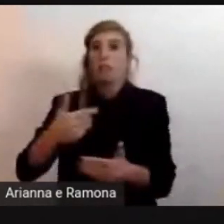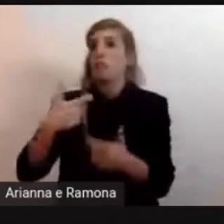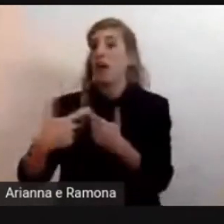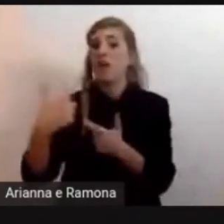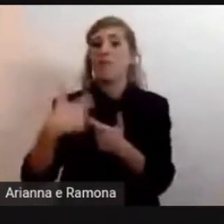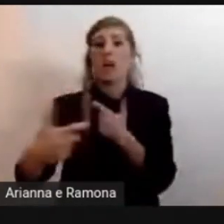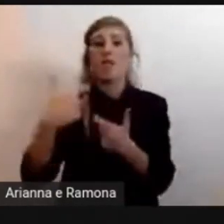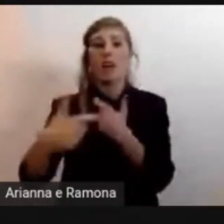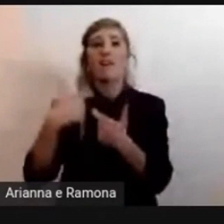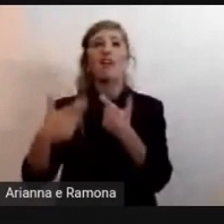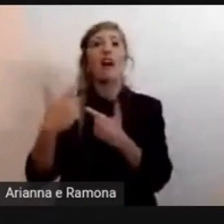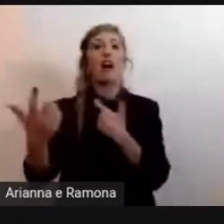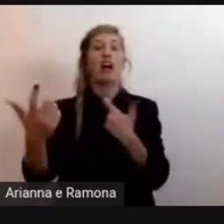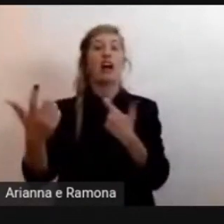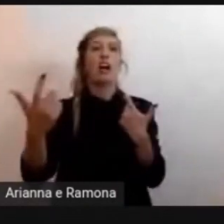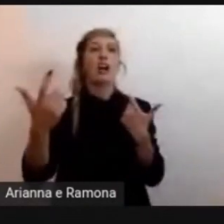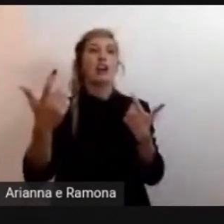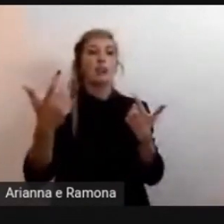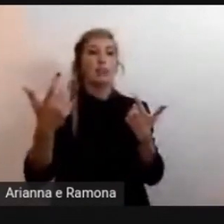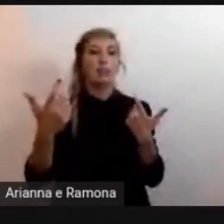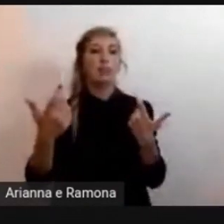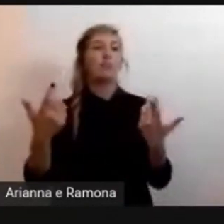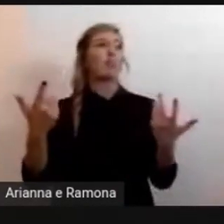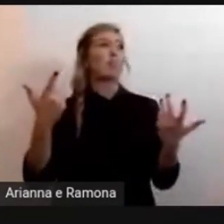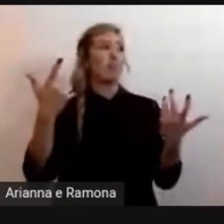come interno il tg clan